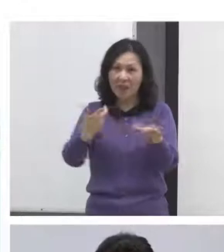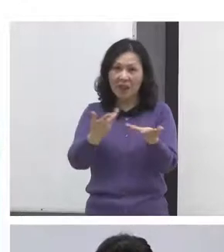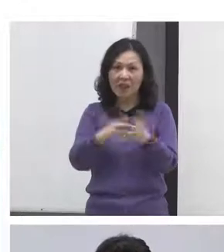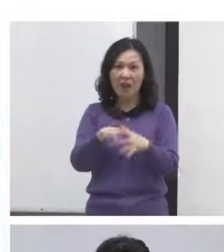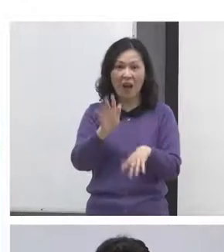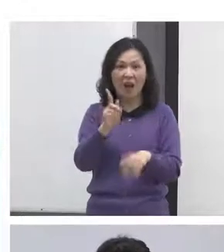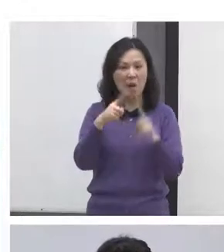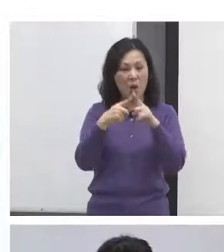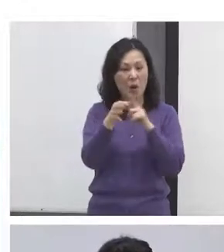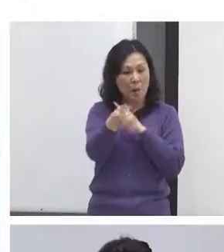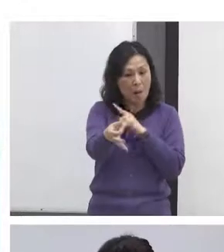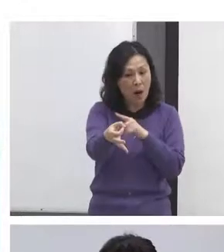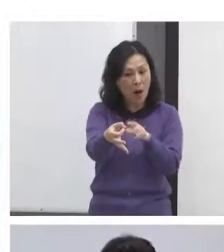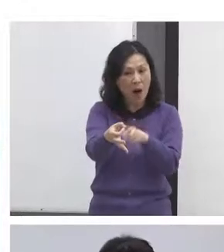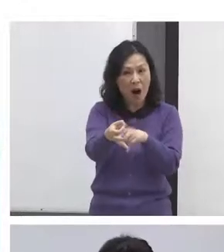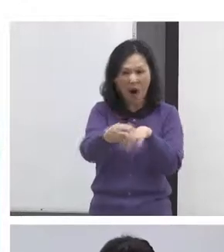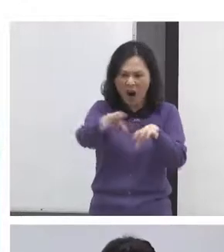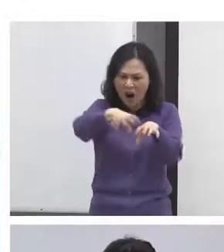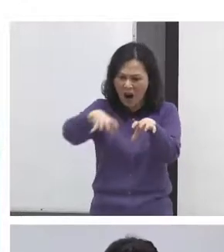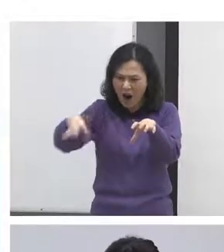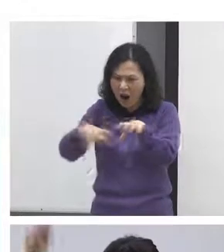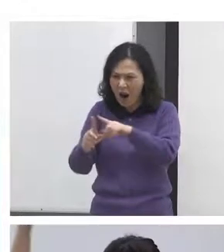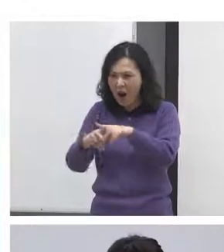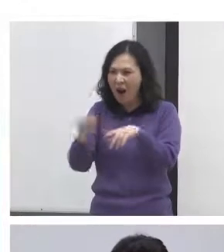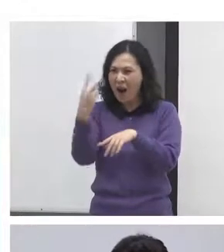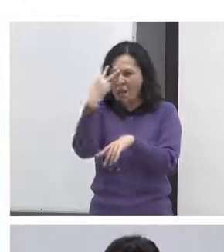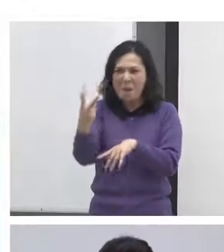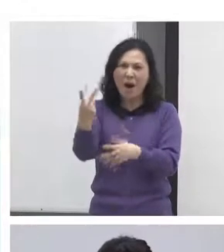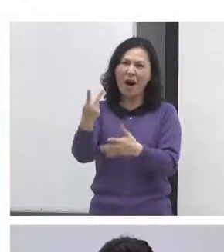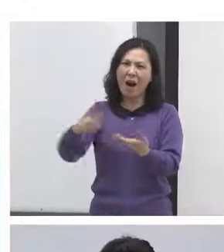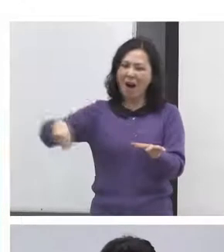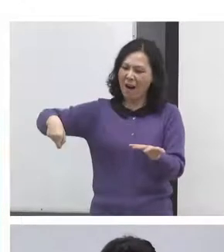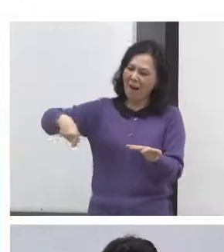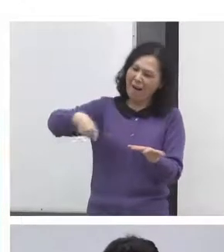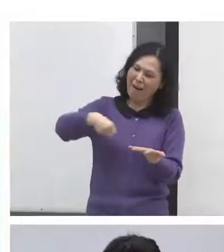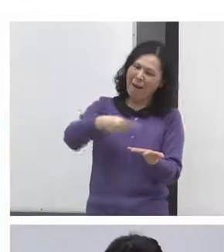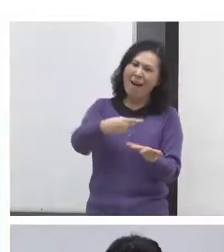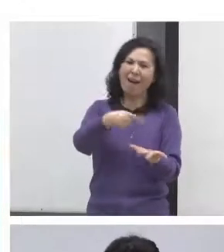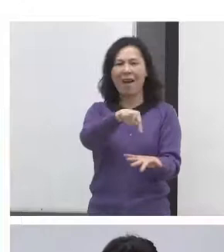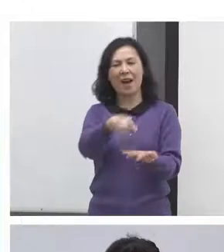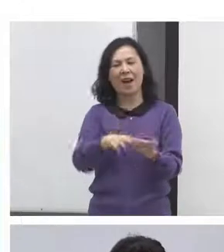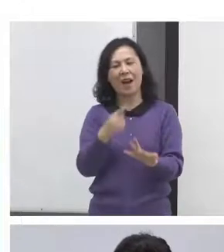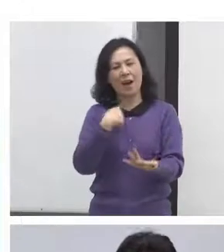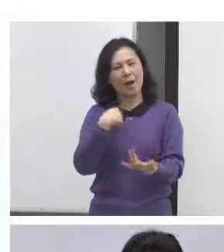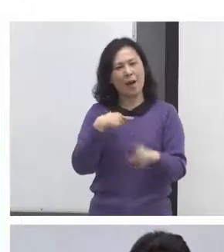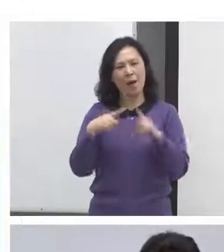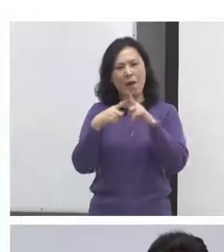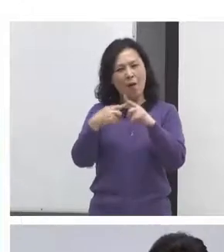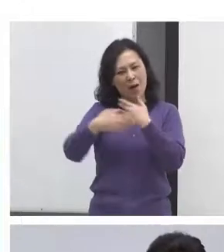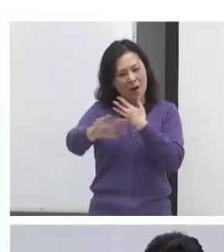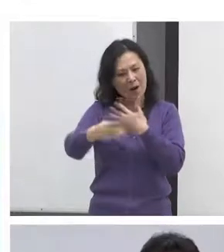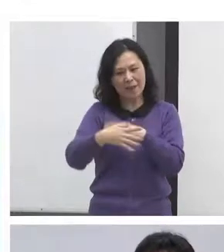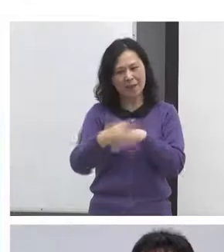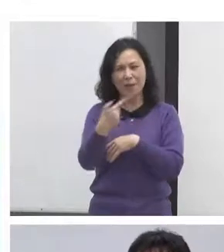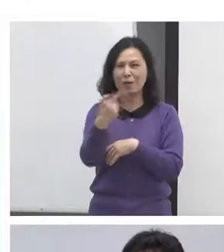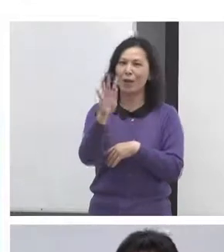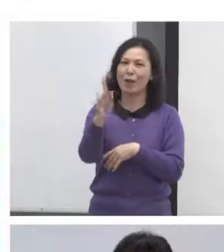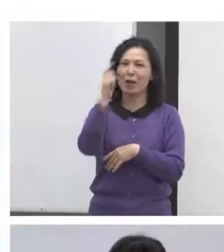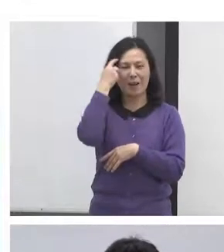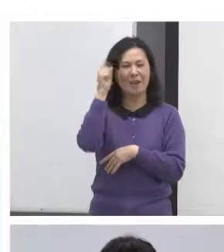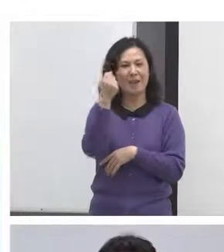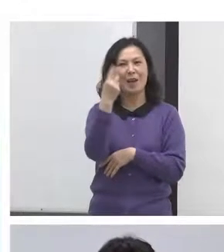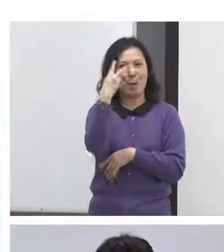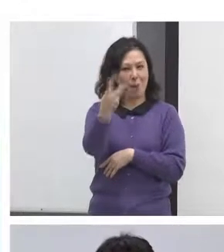东西之后，就组装了两整天，然后就写一个非常长的 blog， 就说我人生最有意义的两天这样子哈。那所